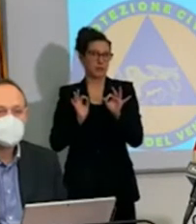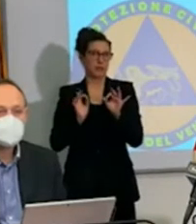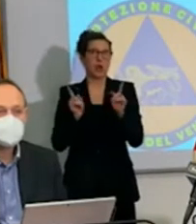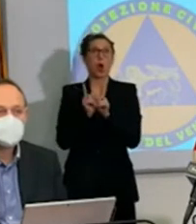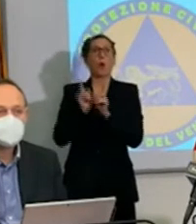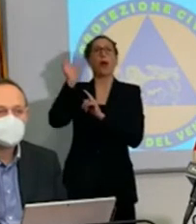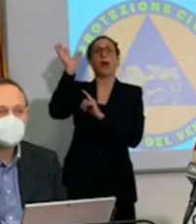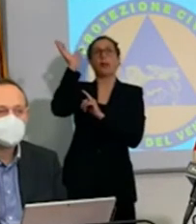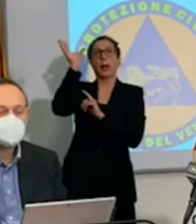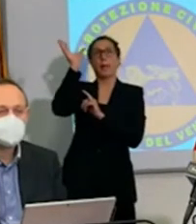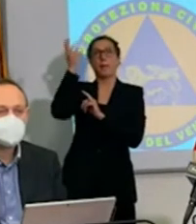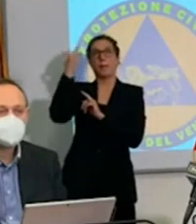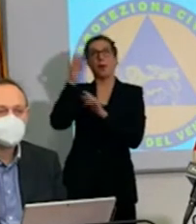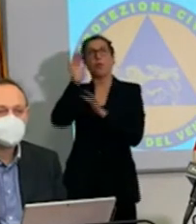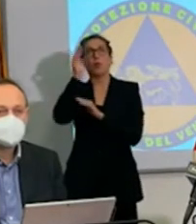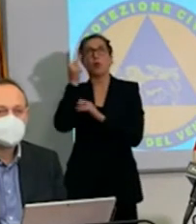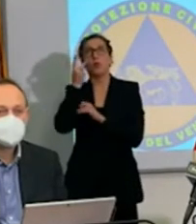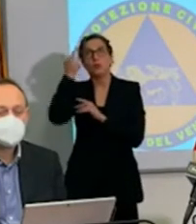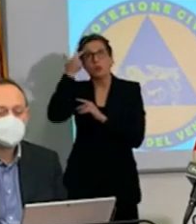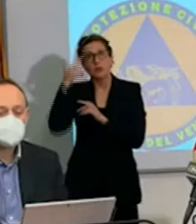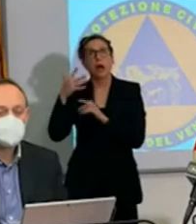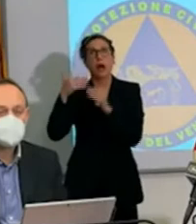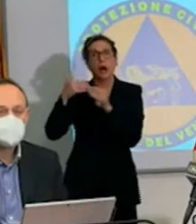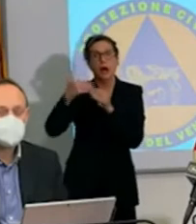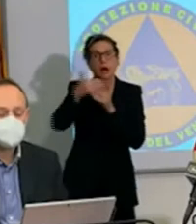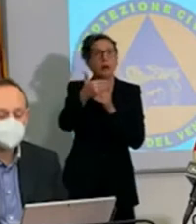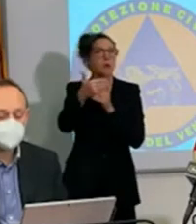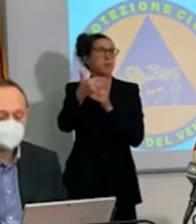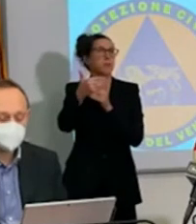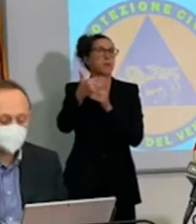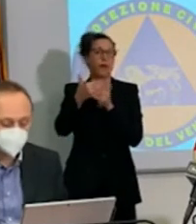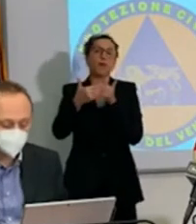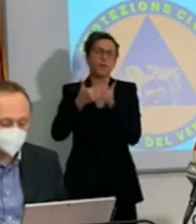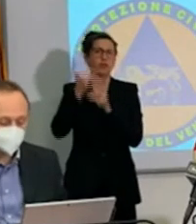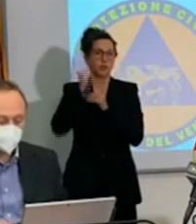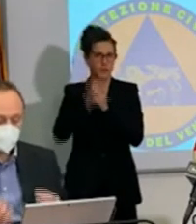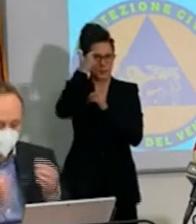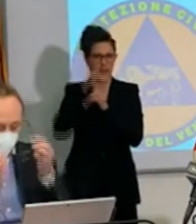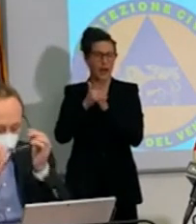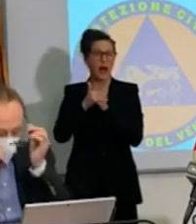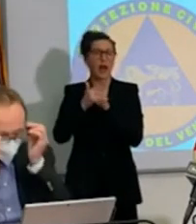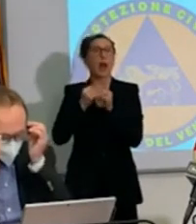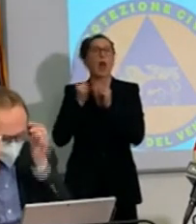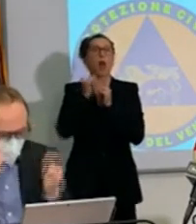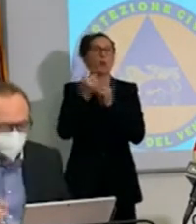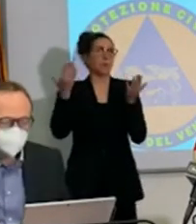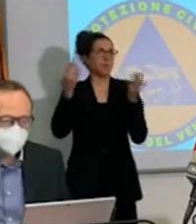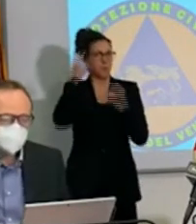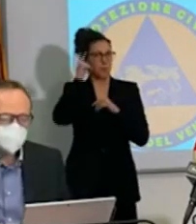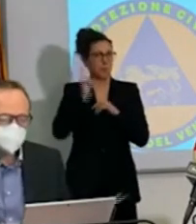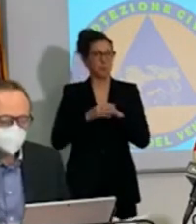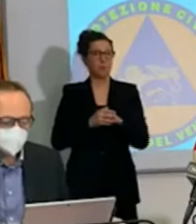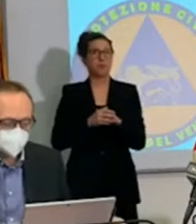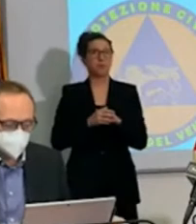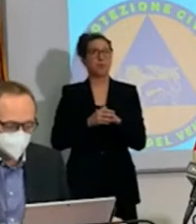vedete che insomma c'è ogni giorno ha la sua pena come diciamo noi insomma la squadra è performante rende